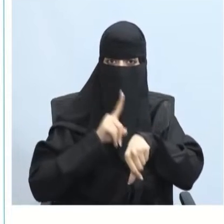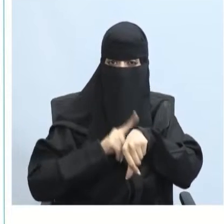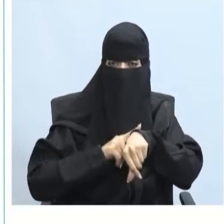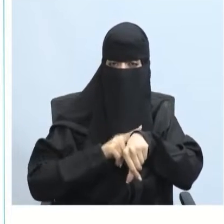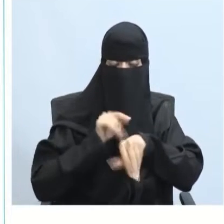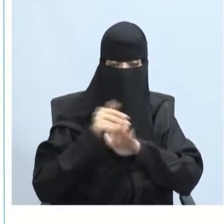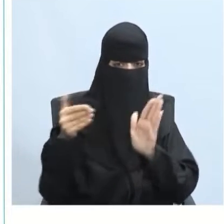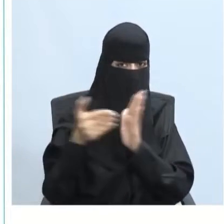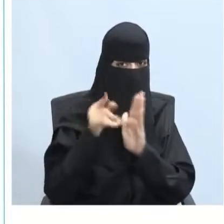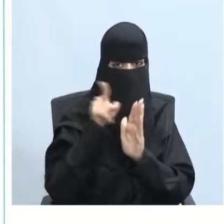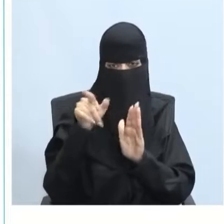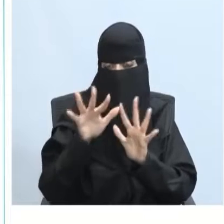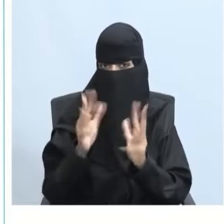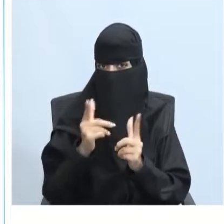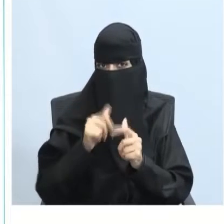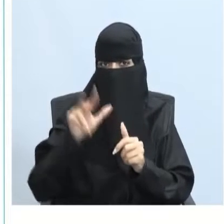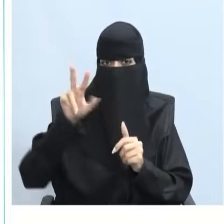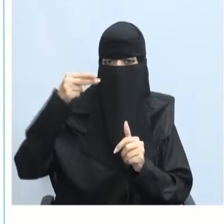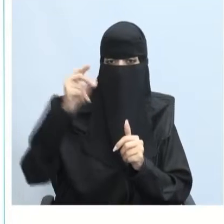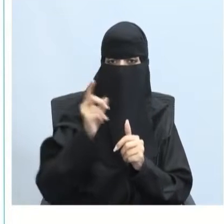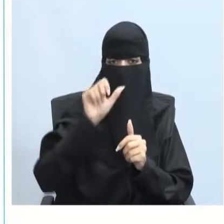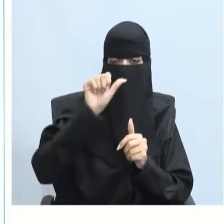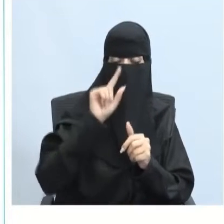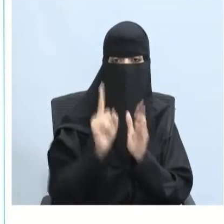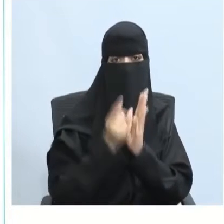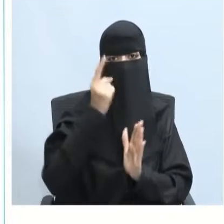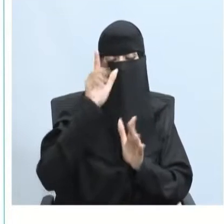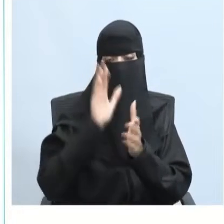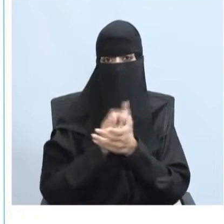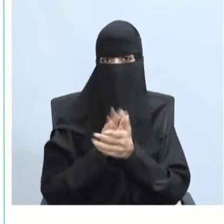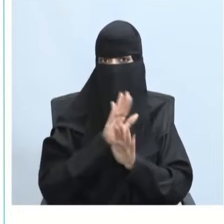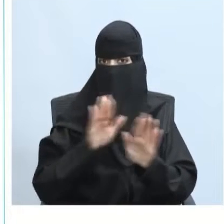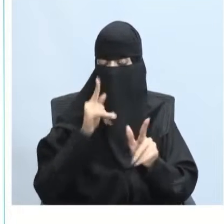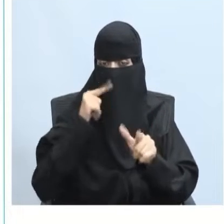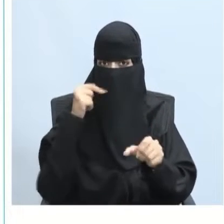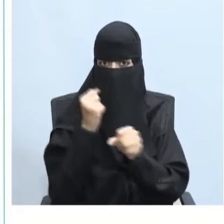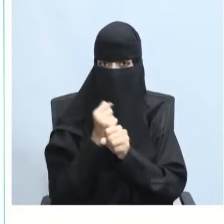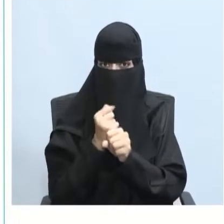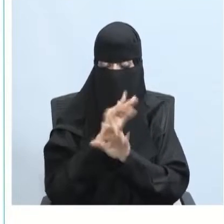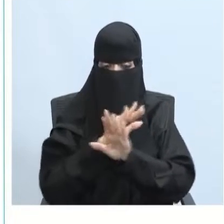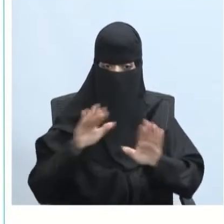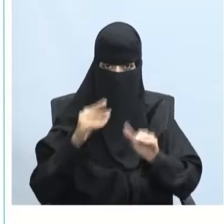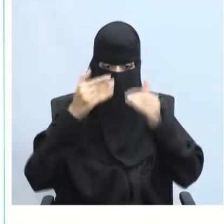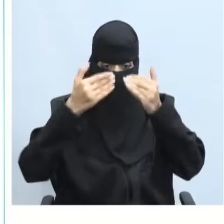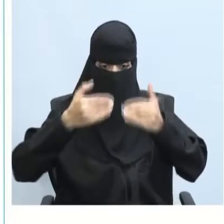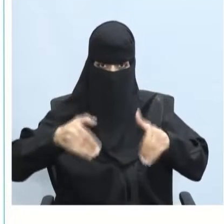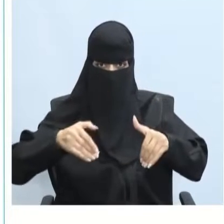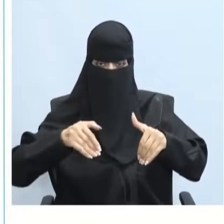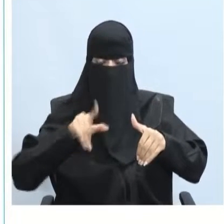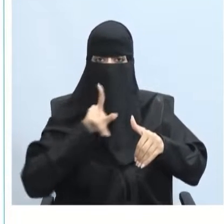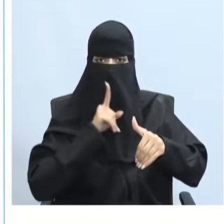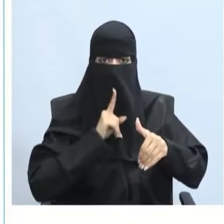الاول كما ذكرنا في الحصه السابقه قلنا معرفه انتهاء عمل المسرحيه بتاريخ